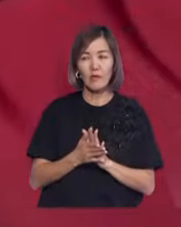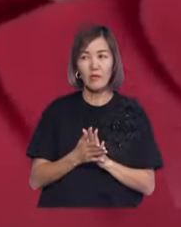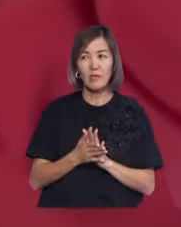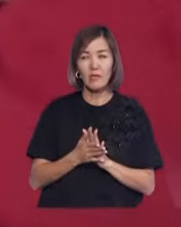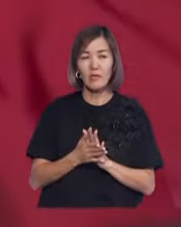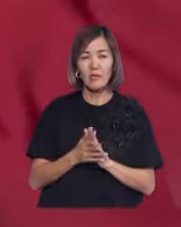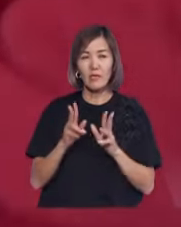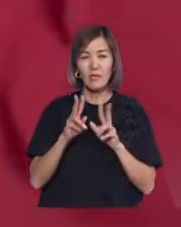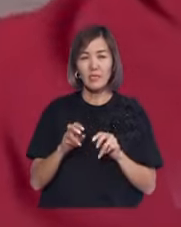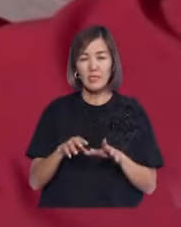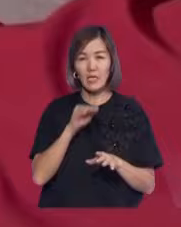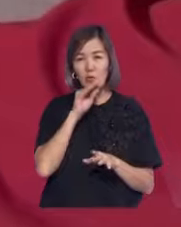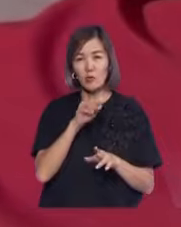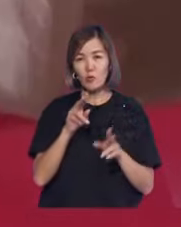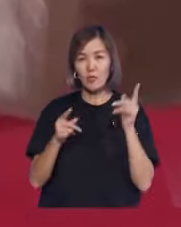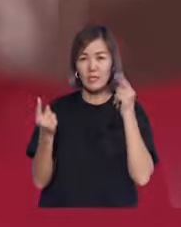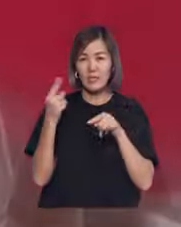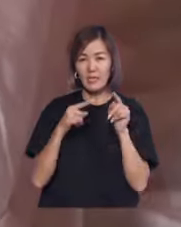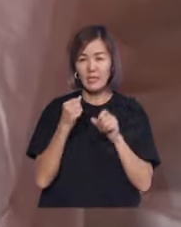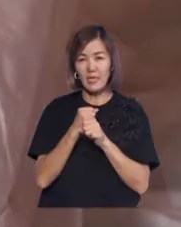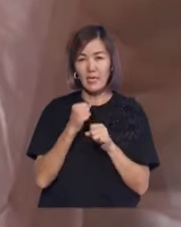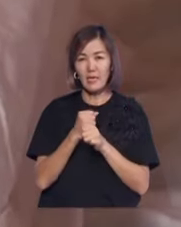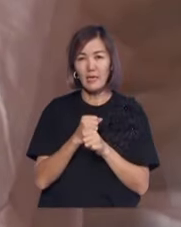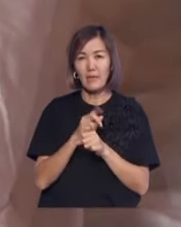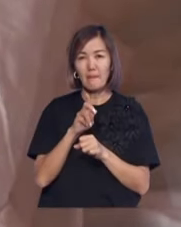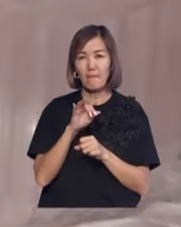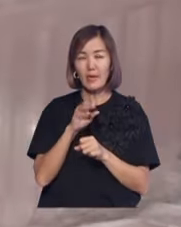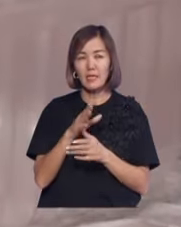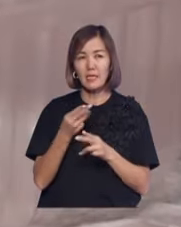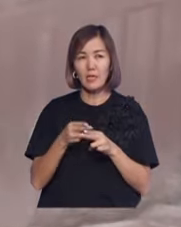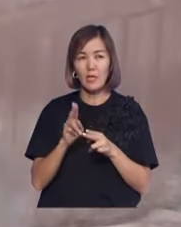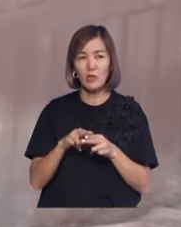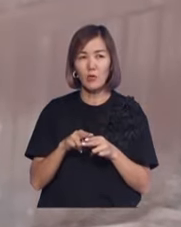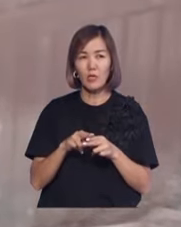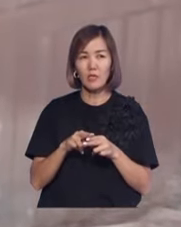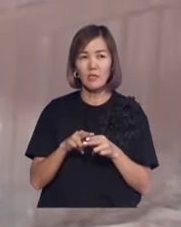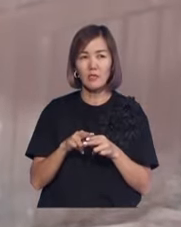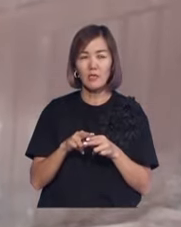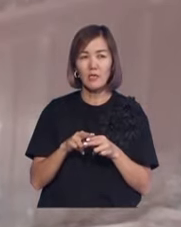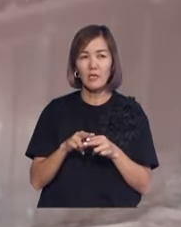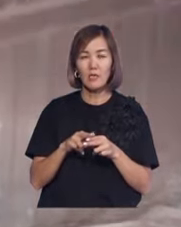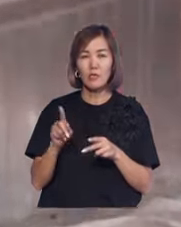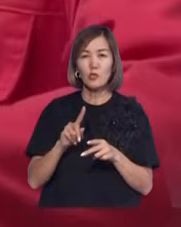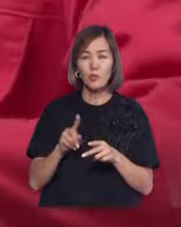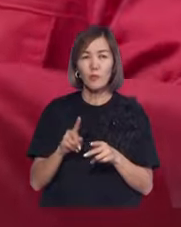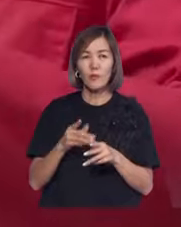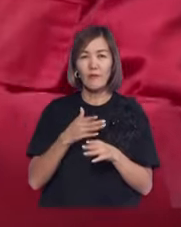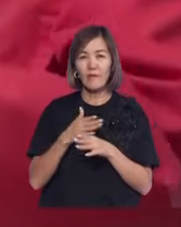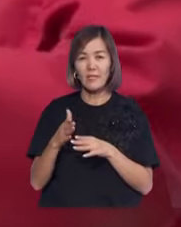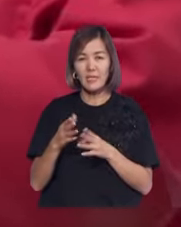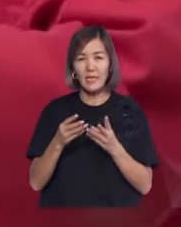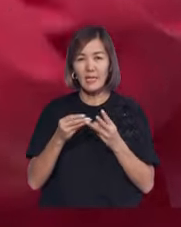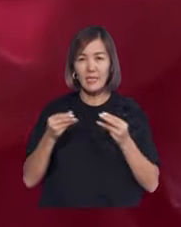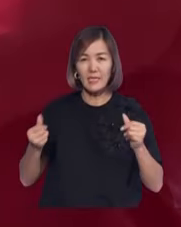своих изысканий ученые создали определенную форму бактерии, которая была генетически модифицирована, чтобы выделять